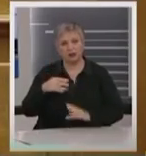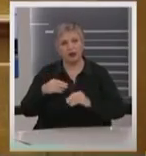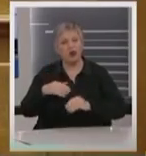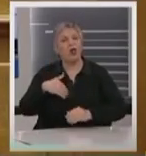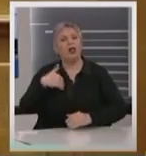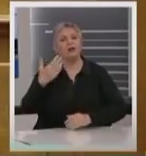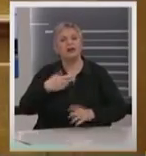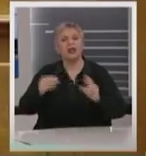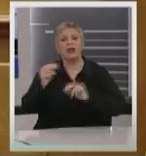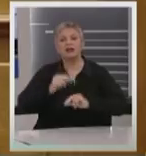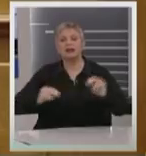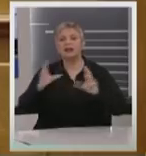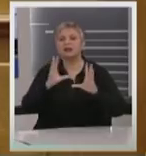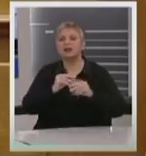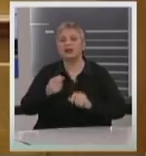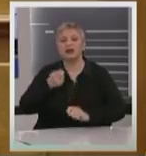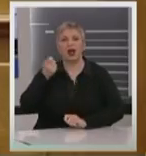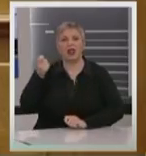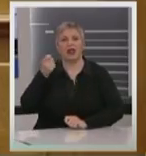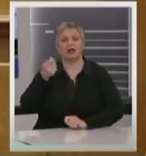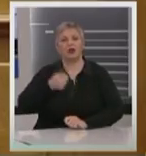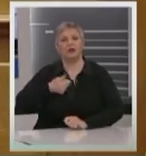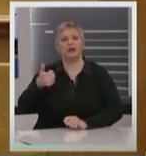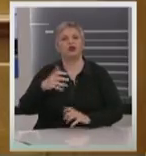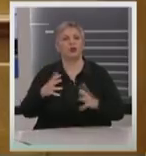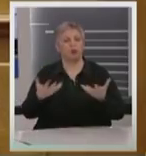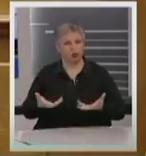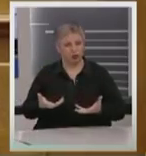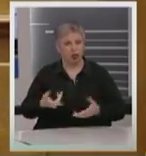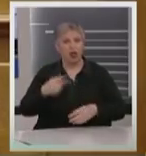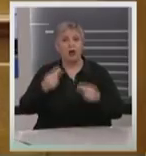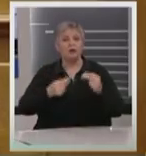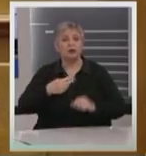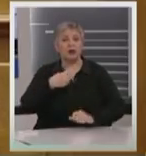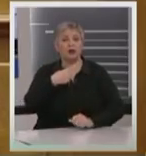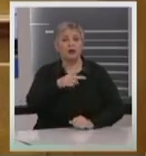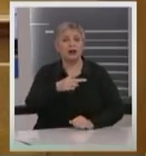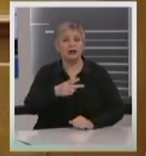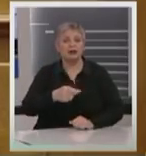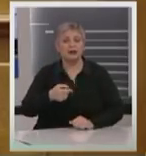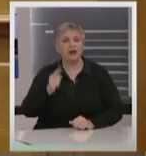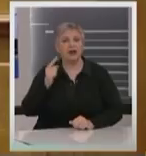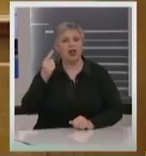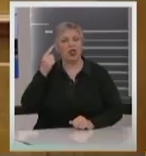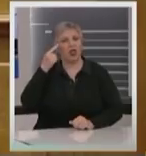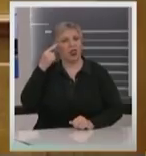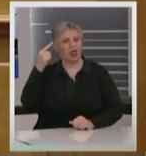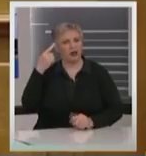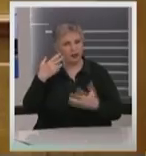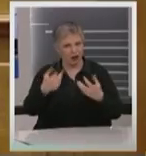το πρόβλημά σας, κύριε Τσίπρα, δεν είναι μόνο η ιδεολογία σας. Μεταξύ μας αμφιβάλλω αν